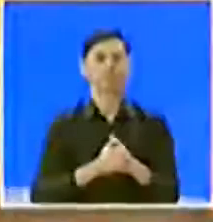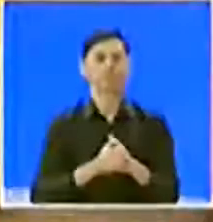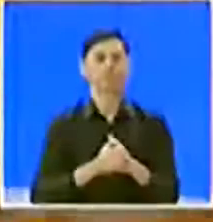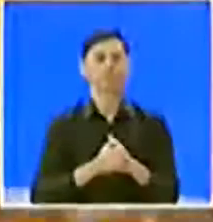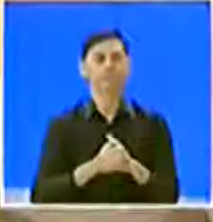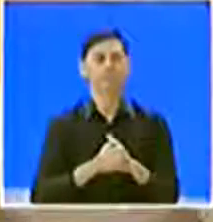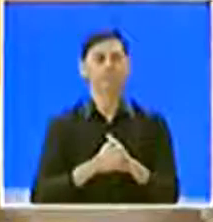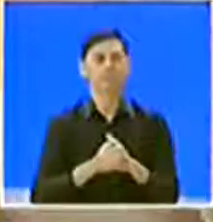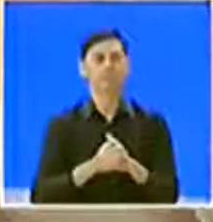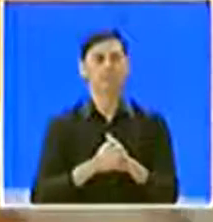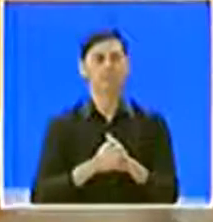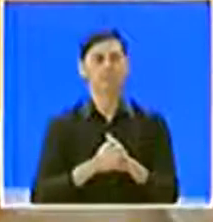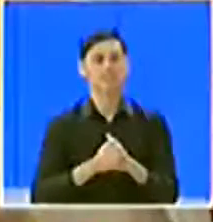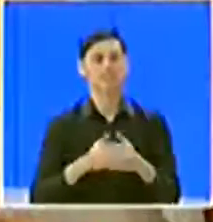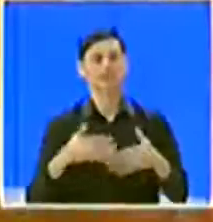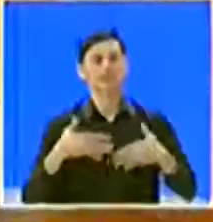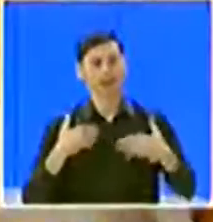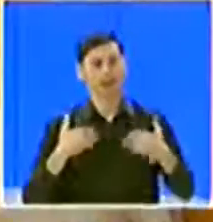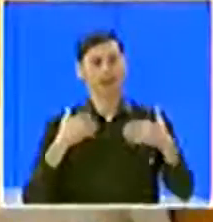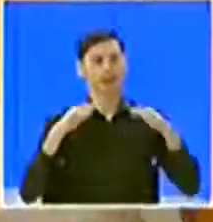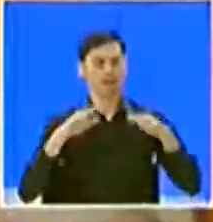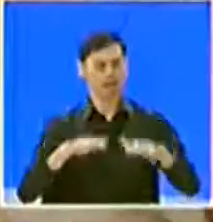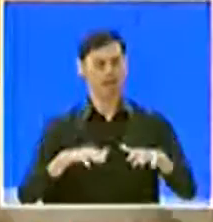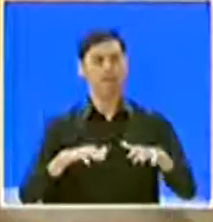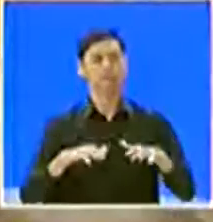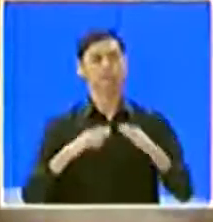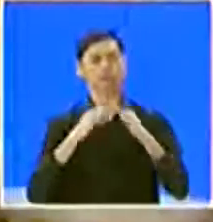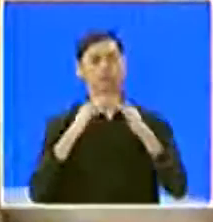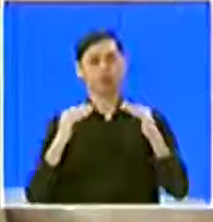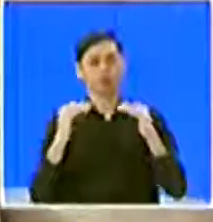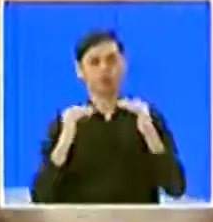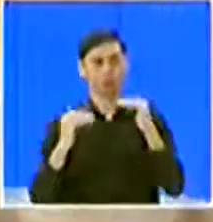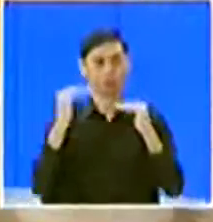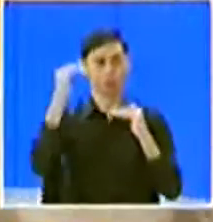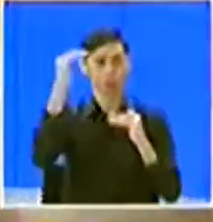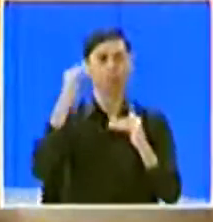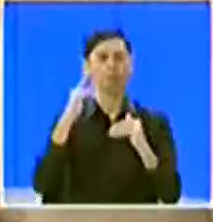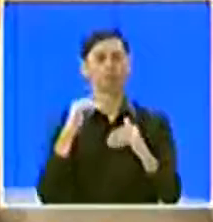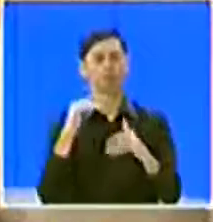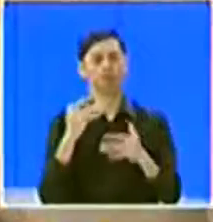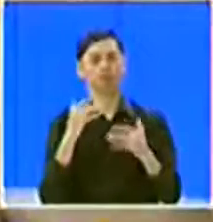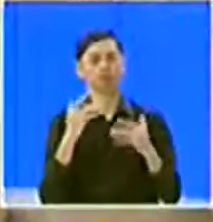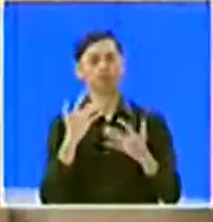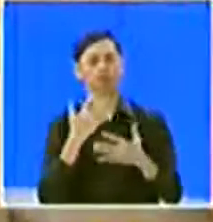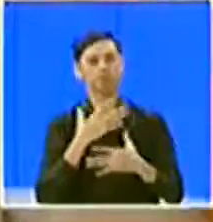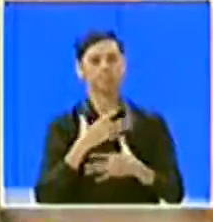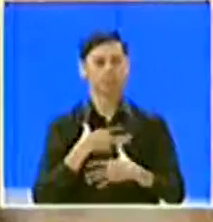Apa sih, Bu, suka dukanya, Bu, tinggal di rusun Rawa Bebek ini, Bu?